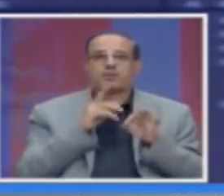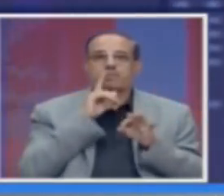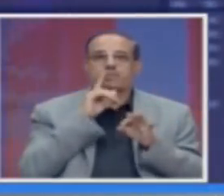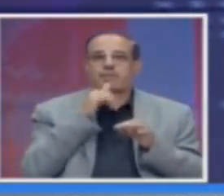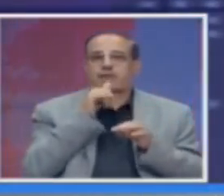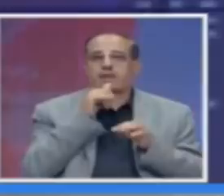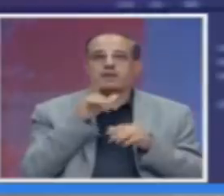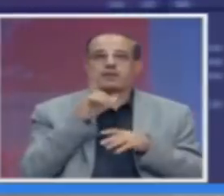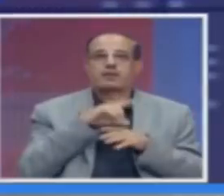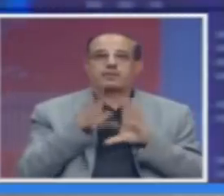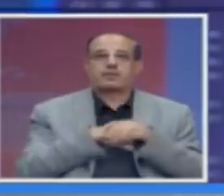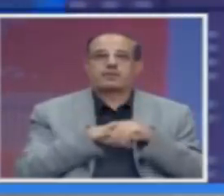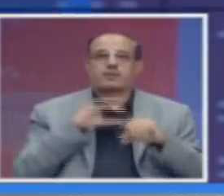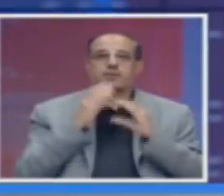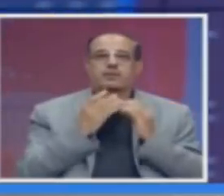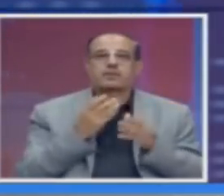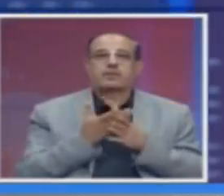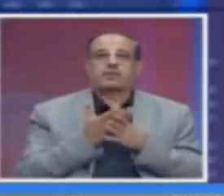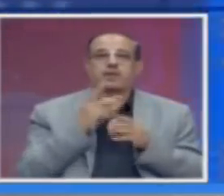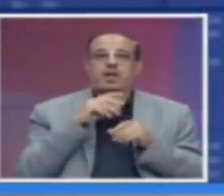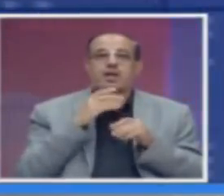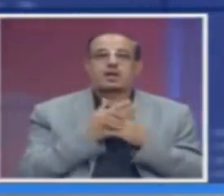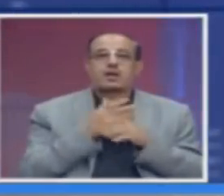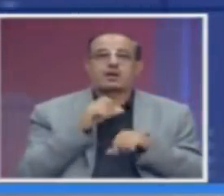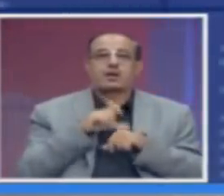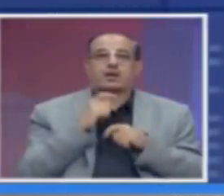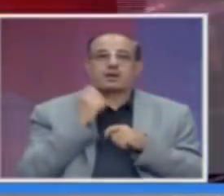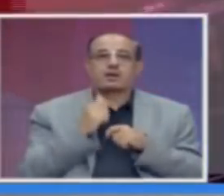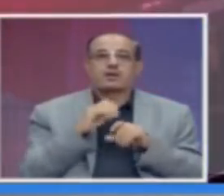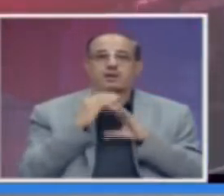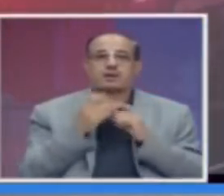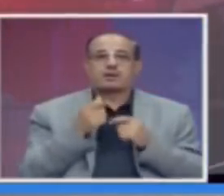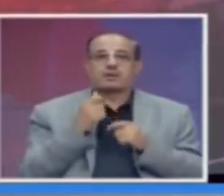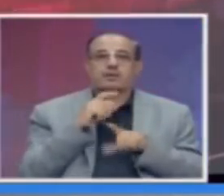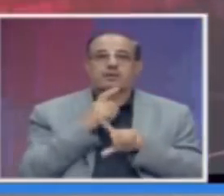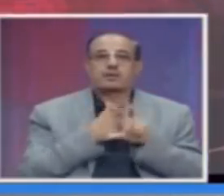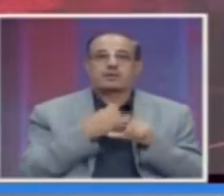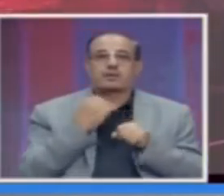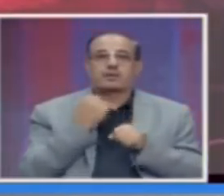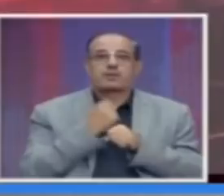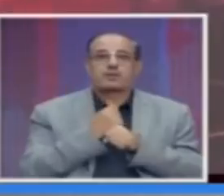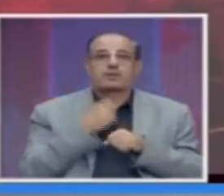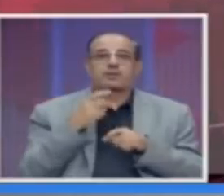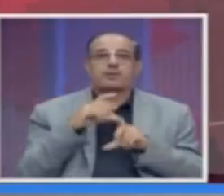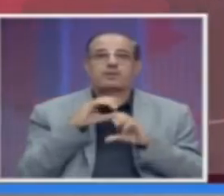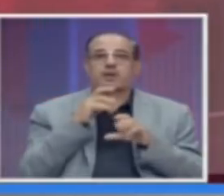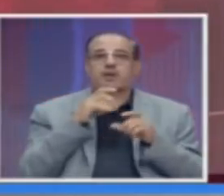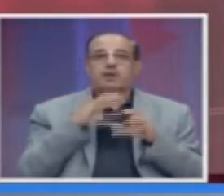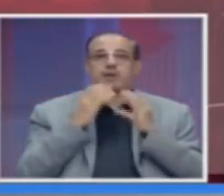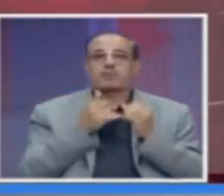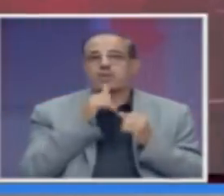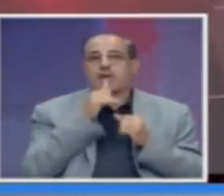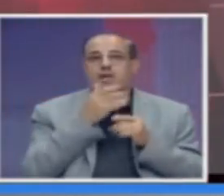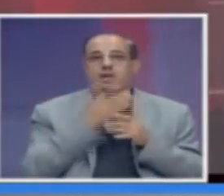العربي، والمهندس محمد العربي الرئيس التنفيذي للمجموعة، وذلك لاستعراض بعض الجوانب المتعلقة باستثمارات